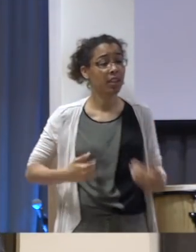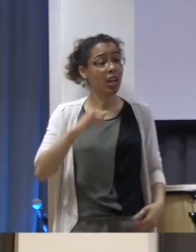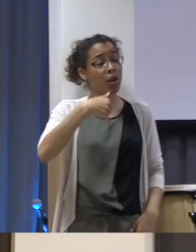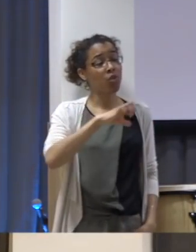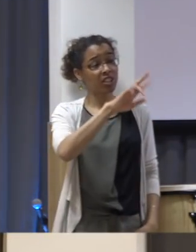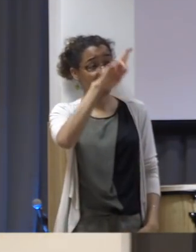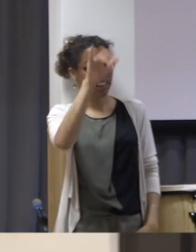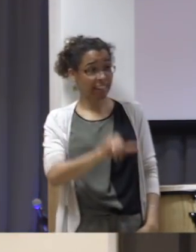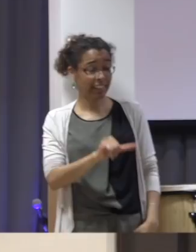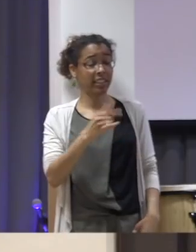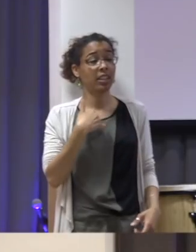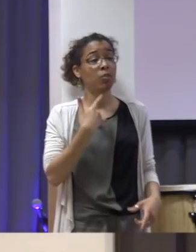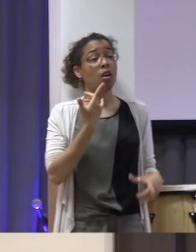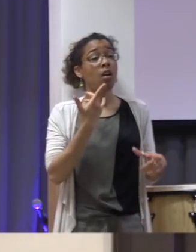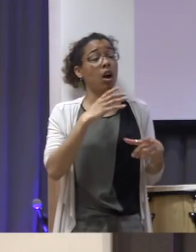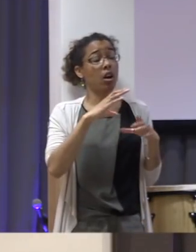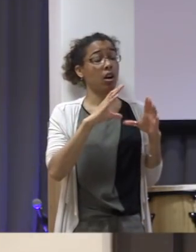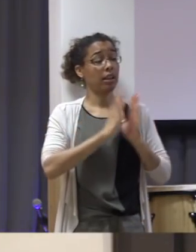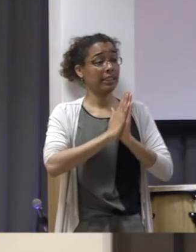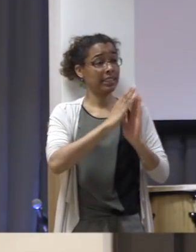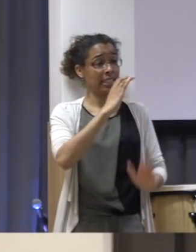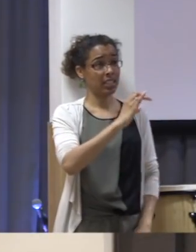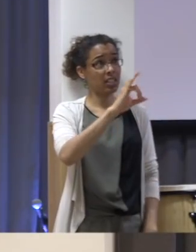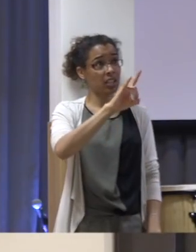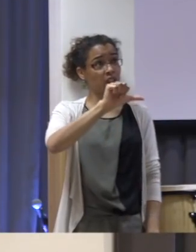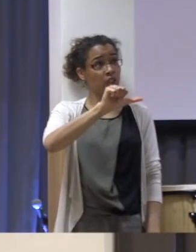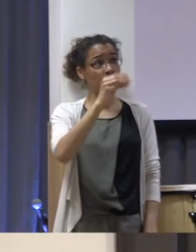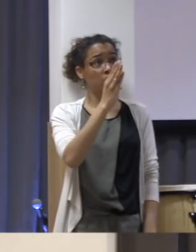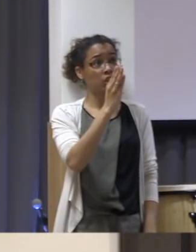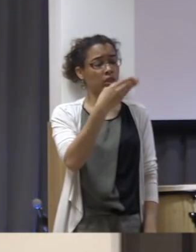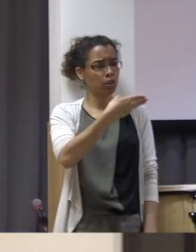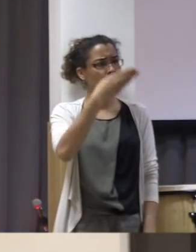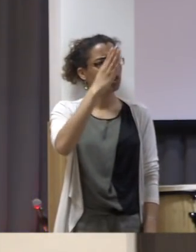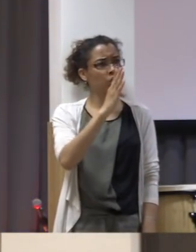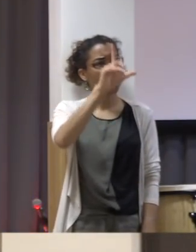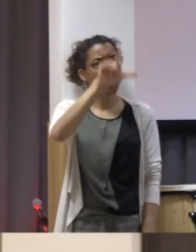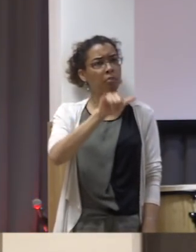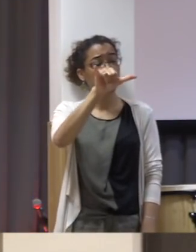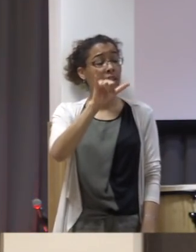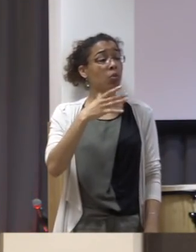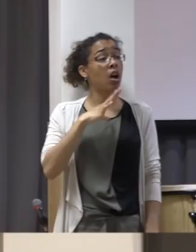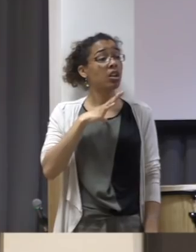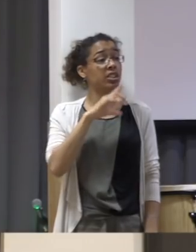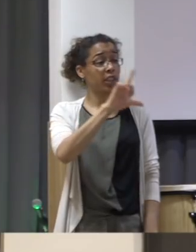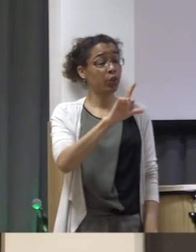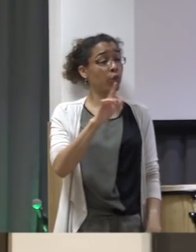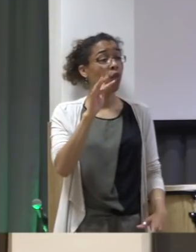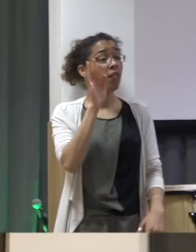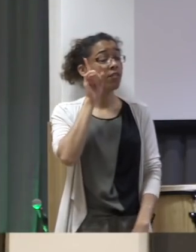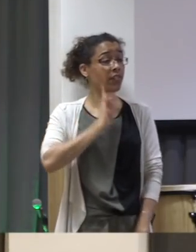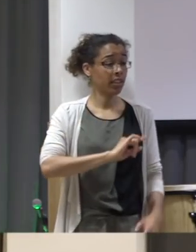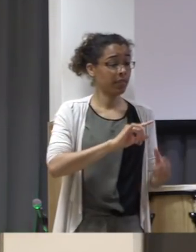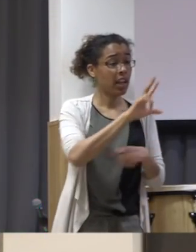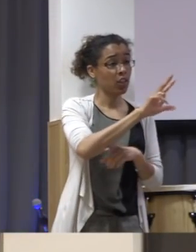Silutoni, je suis à Chambly. Je suis père, je suis marié, père de 2 grandes filles, 34 ans et 30